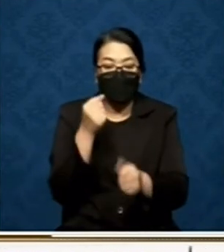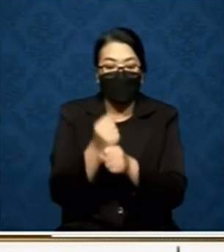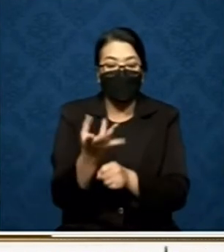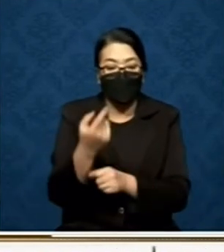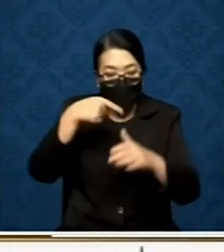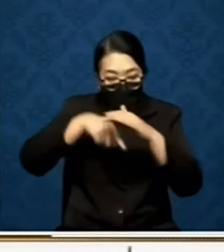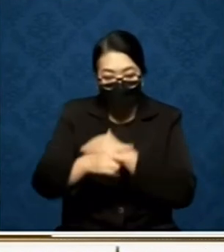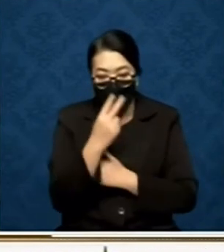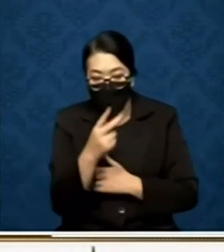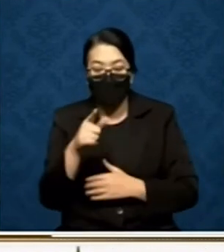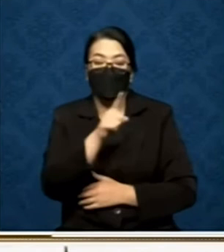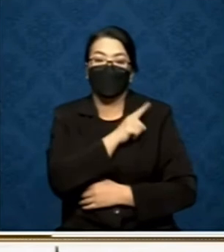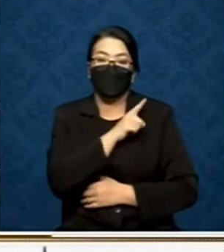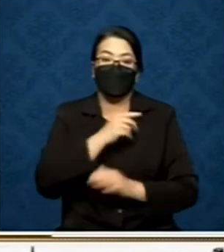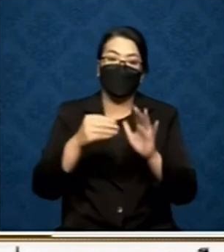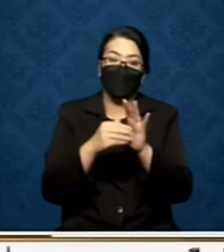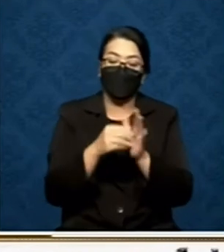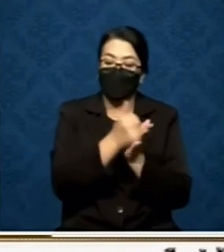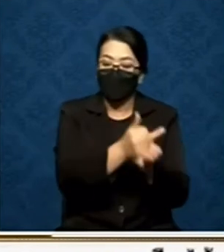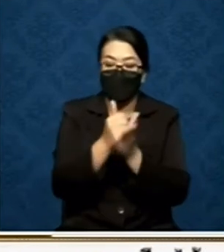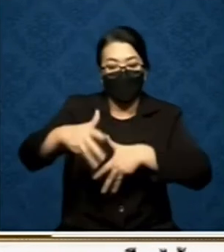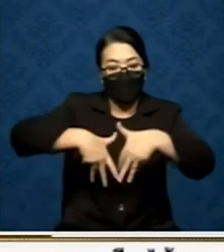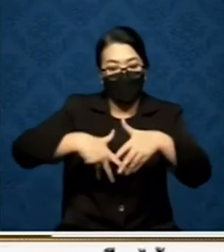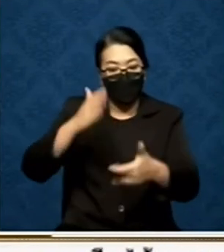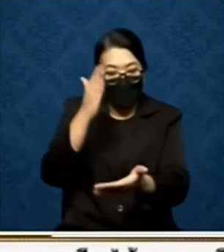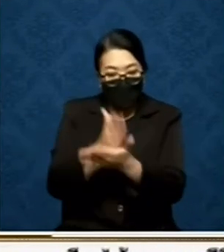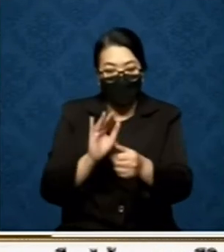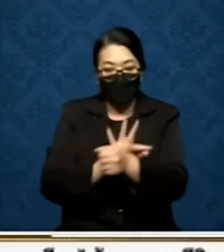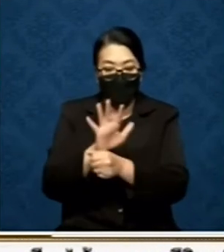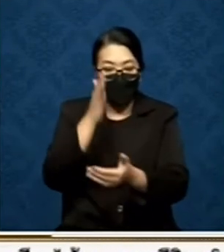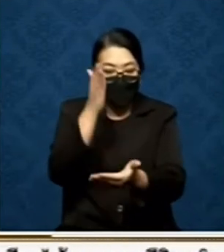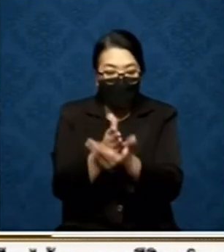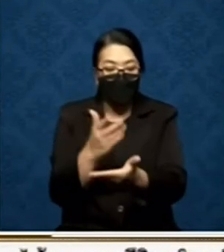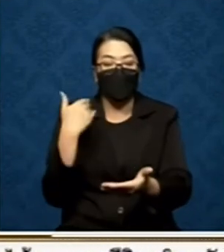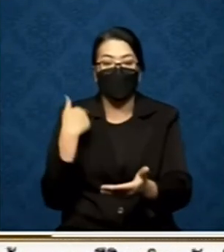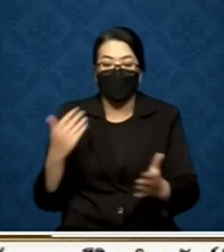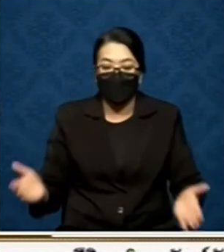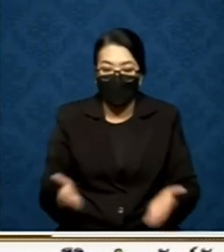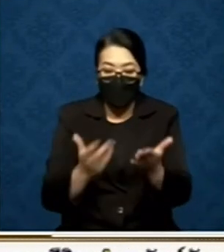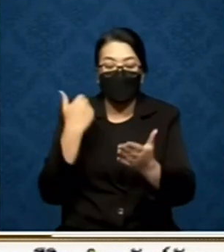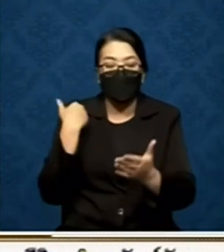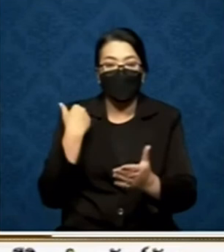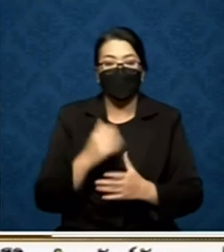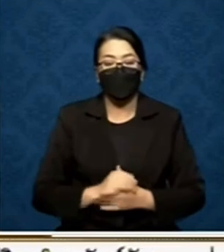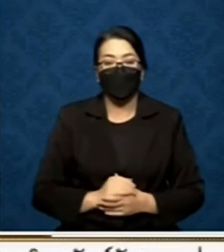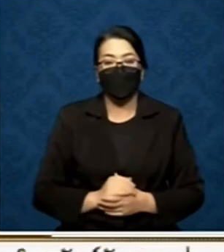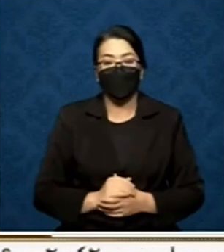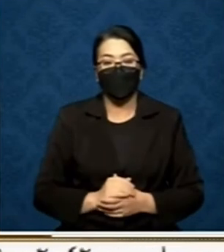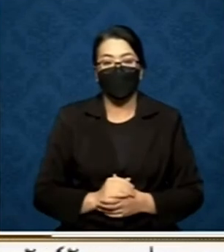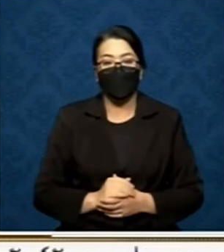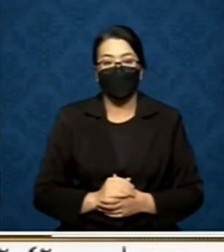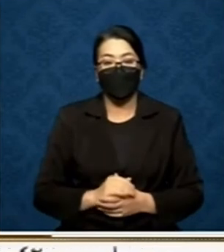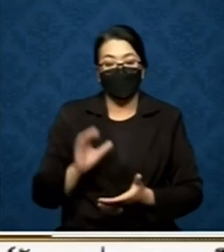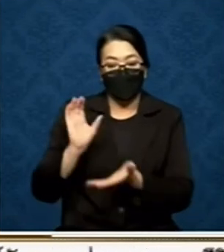นะครับเพื่อที่จะหยุดยั้งหรือว่าแก้ไขปัญหาให้กับคนที่อยู่ในกรุงเทพคอนโด